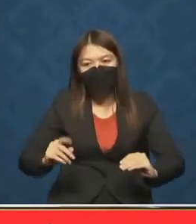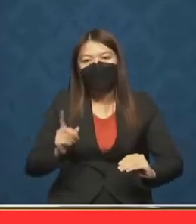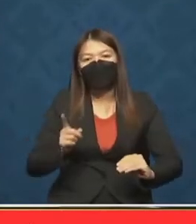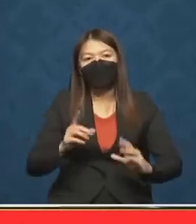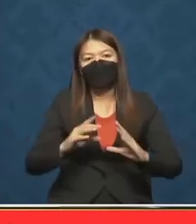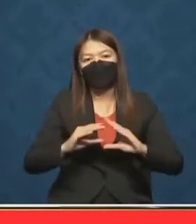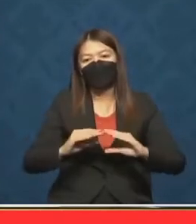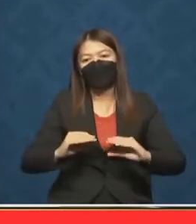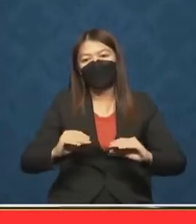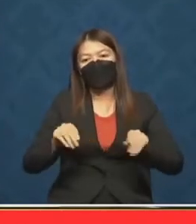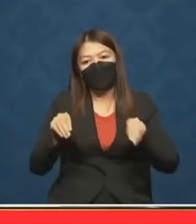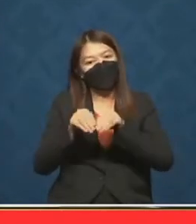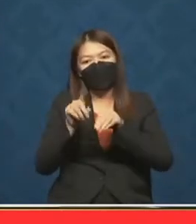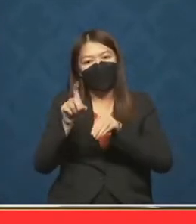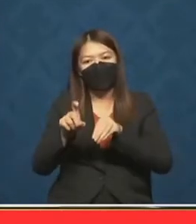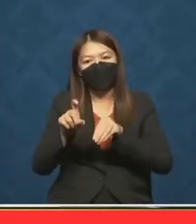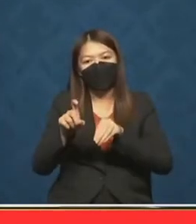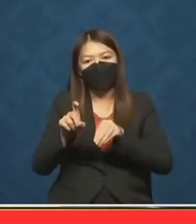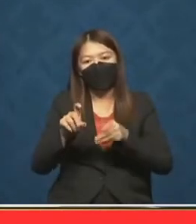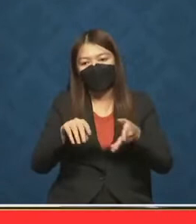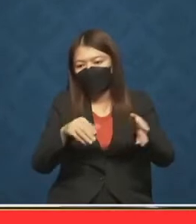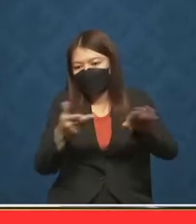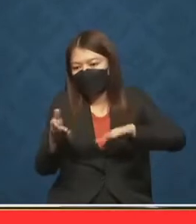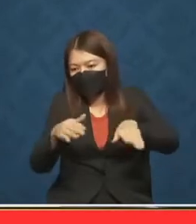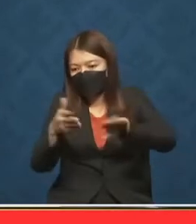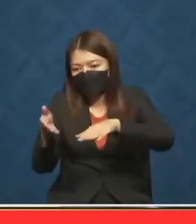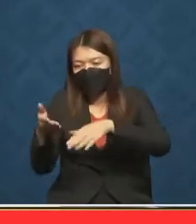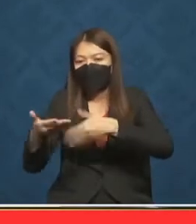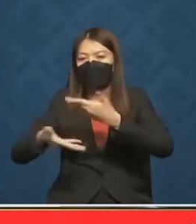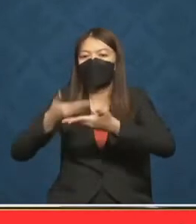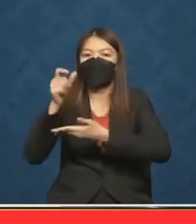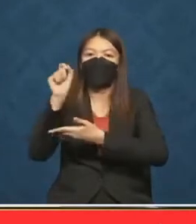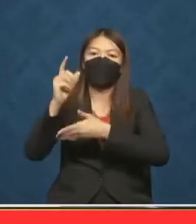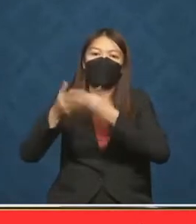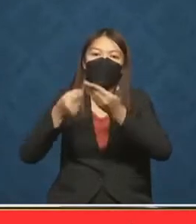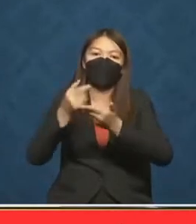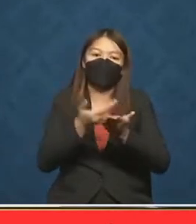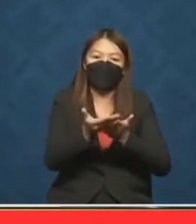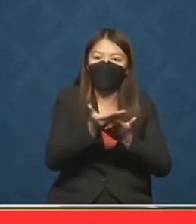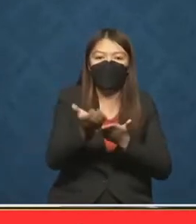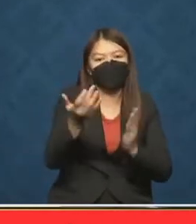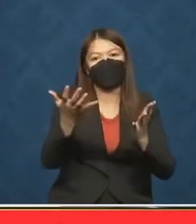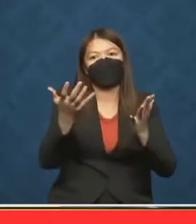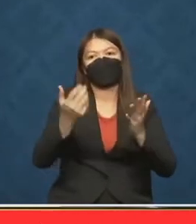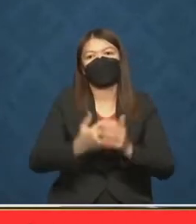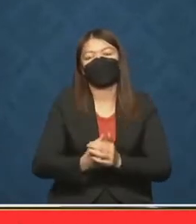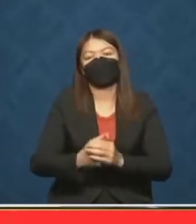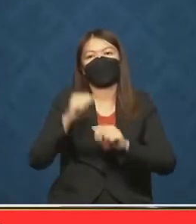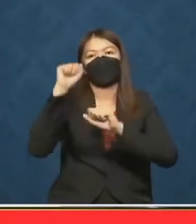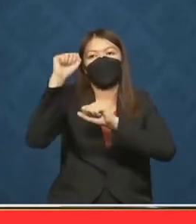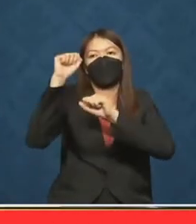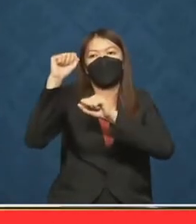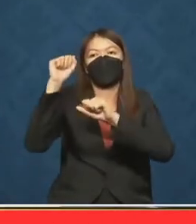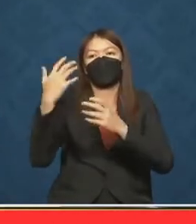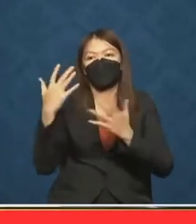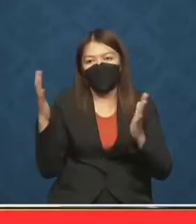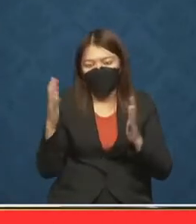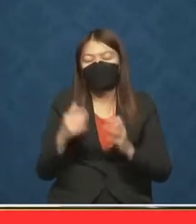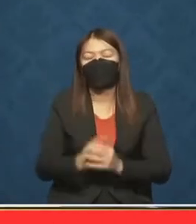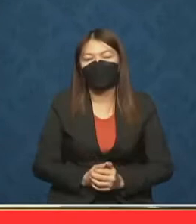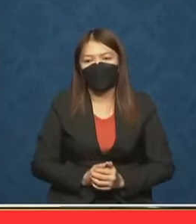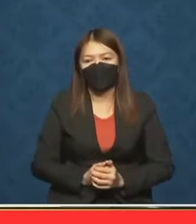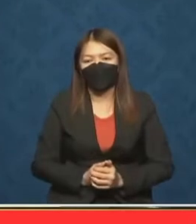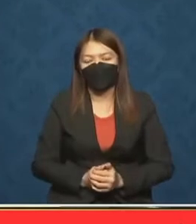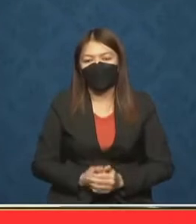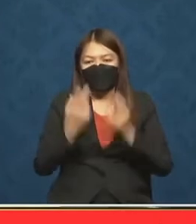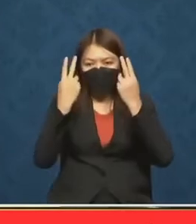สงบจนจะตายหมแลครับมีแต่ป้ายขายดวน ขายดวน แตไมมคนซ้อดวนครับพพระทานครั เพา